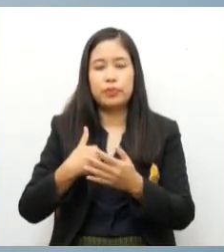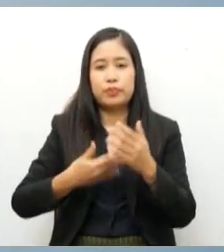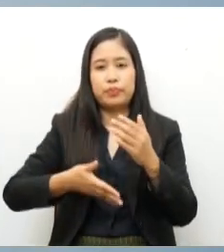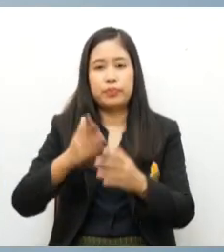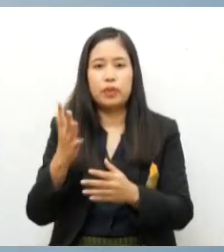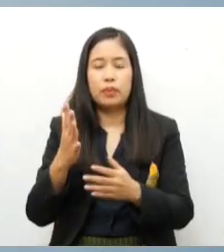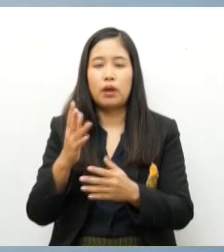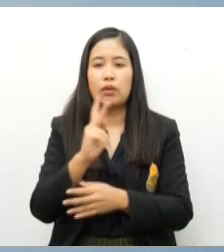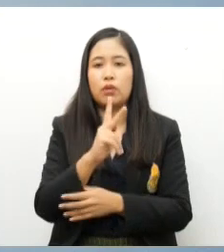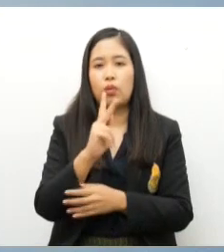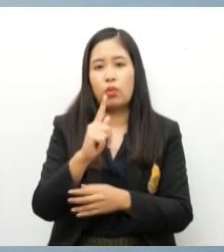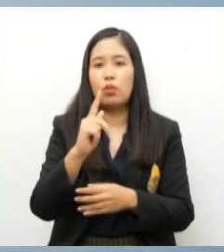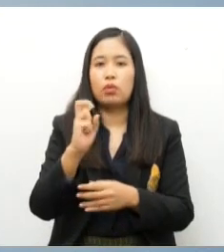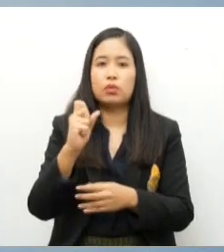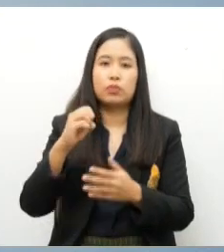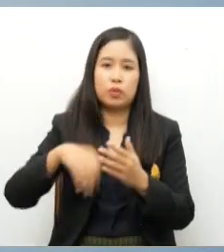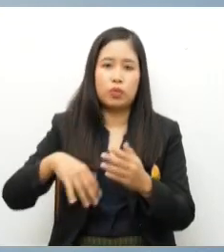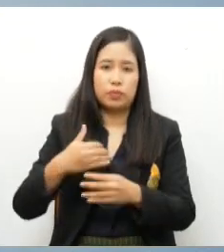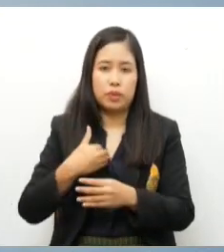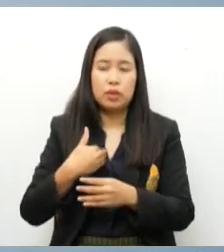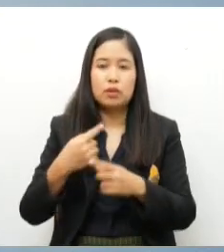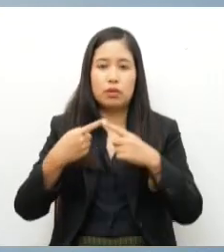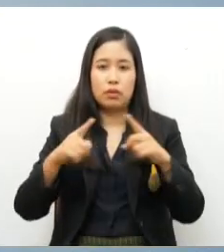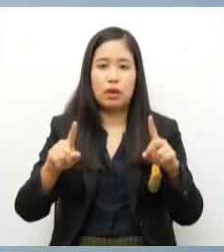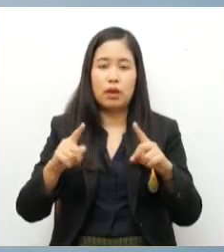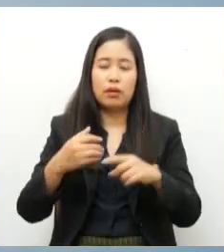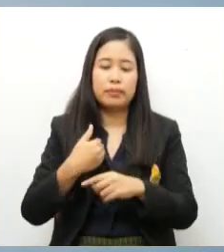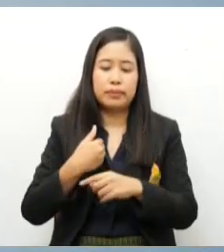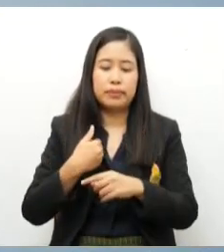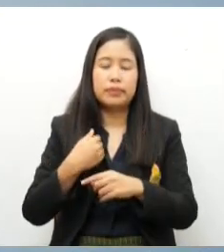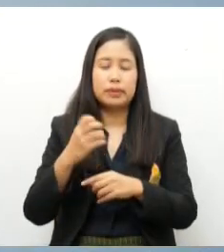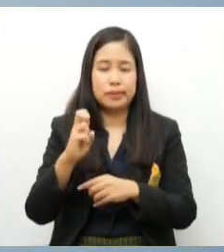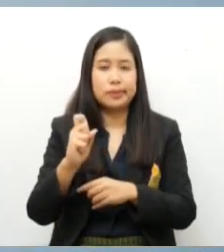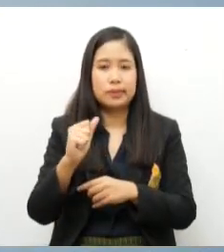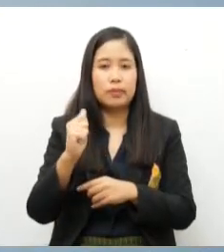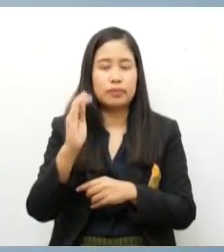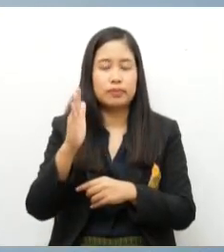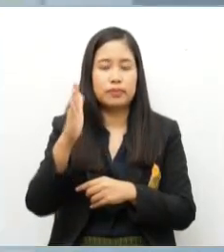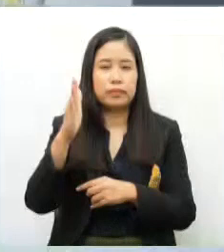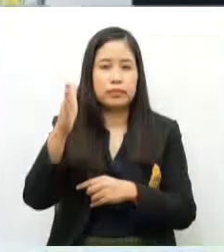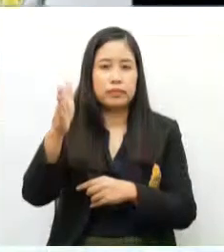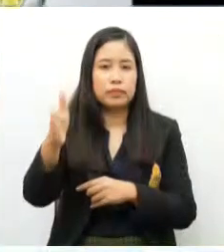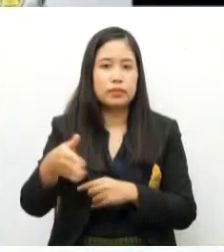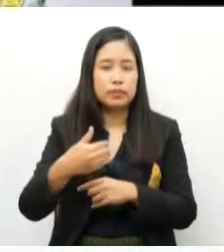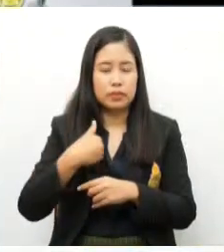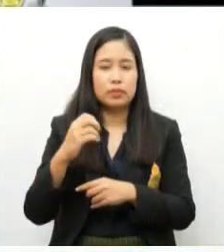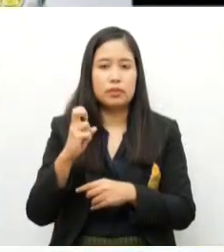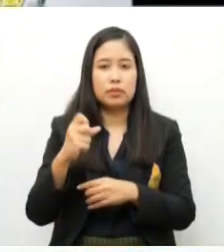อภาคขอแต่อย่างไรก็ตามนะครับเราก็มีอาจจะมีการสอบผมคิดว่าถ้าดูจากผลการดำเนินการส